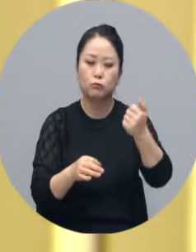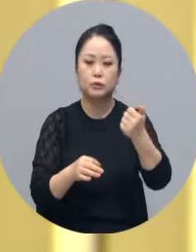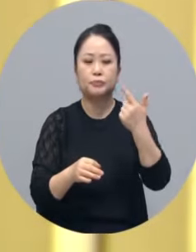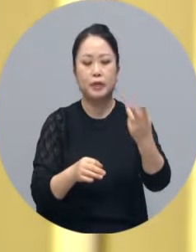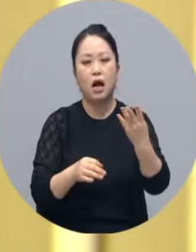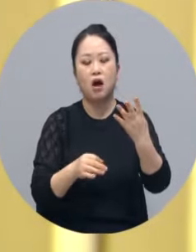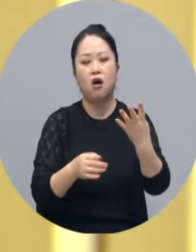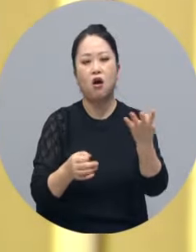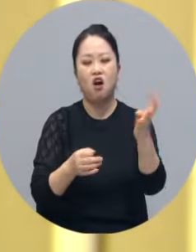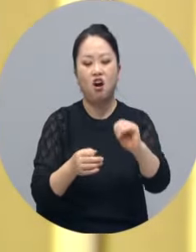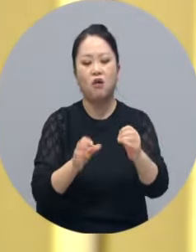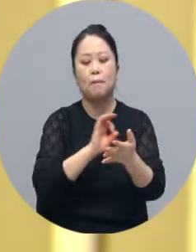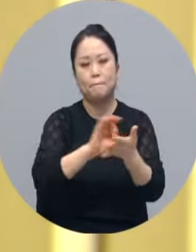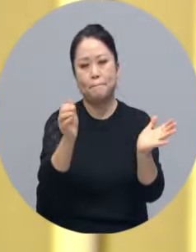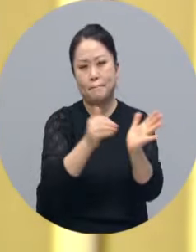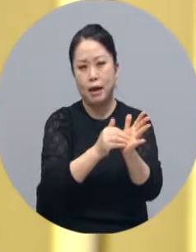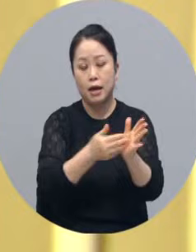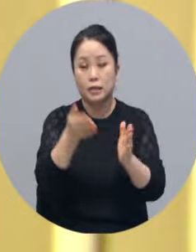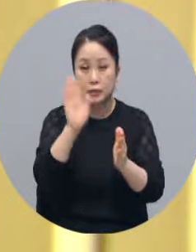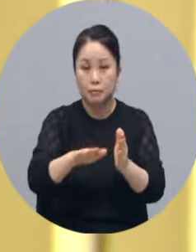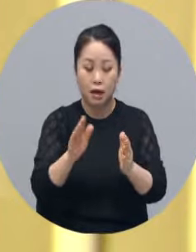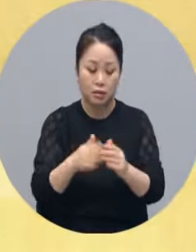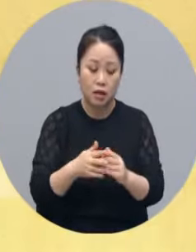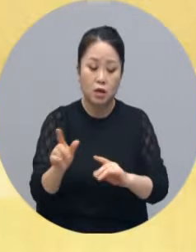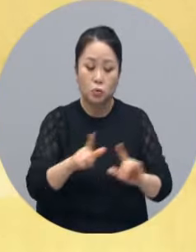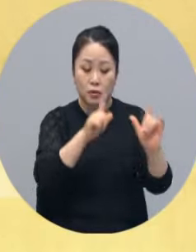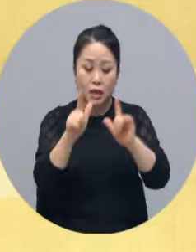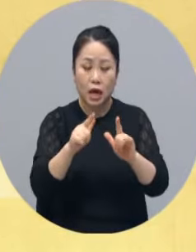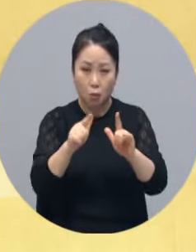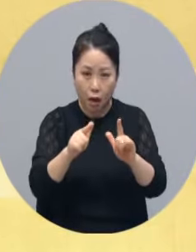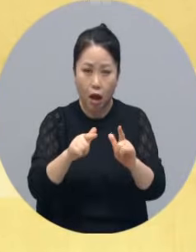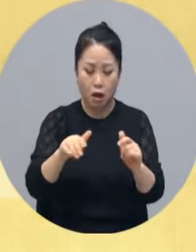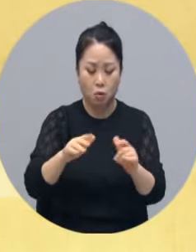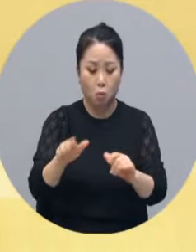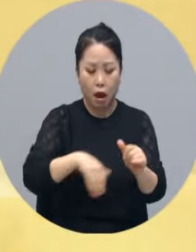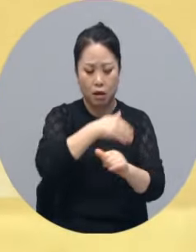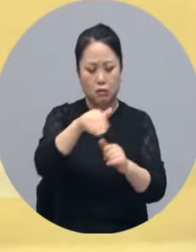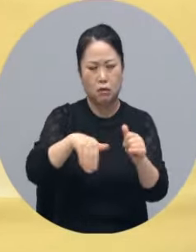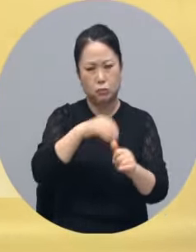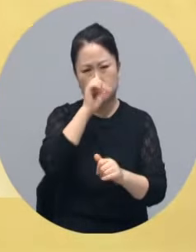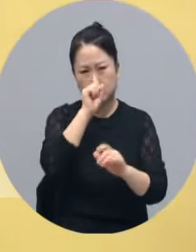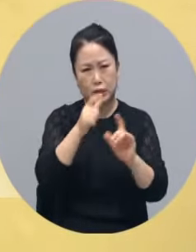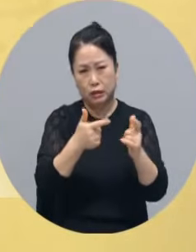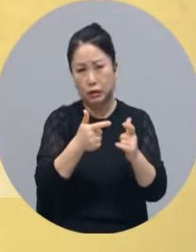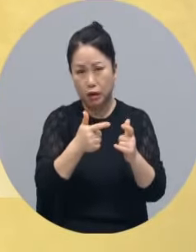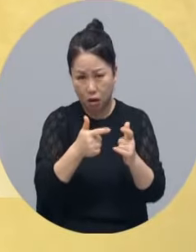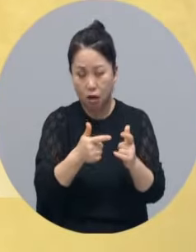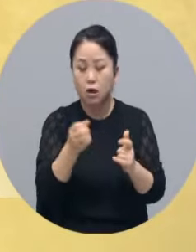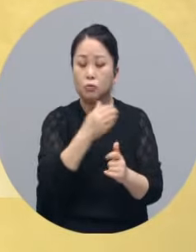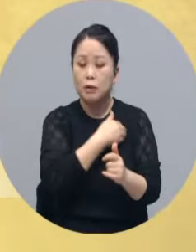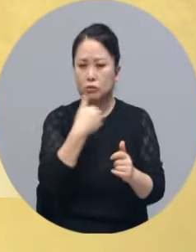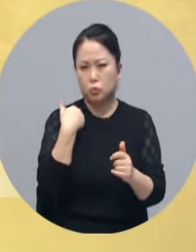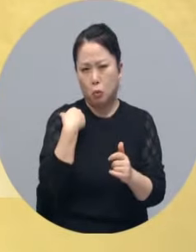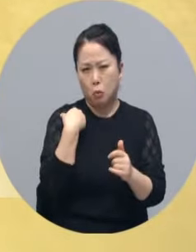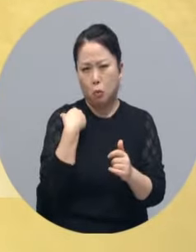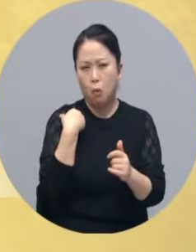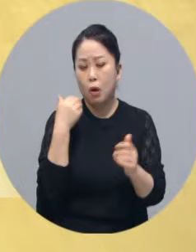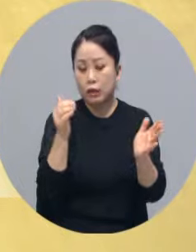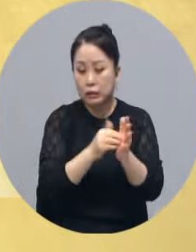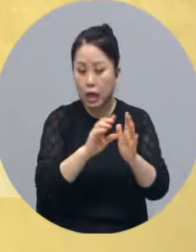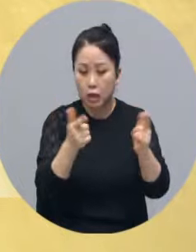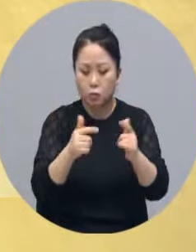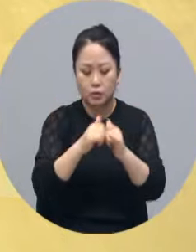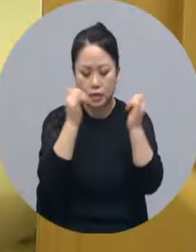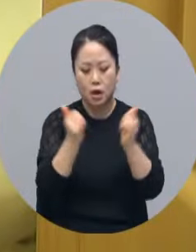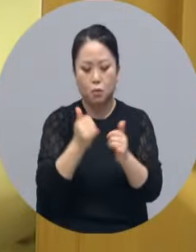들었습니다. 문제는 열악한 주거 환경이 삶의 만족도 저하에만 그치는 게 아니라 사회적 고립으로까지 이어진다는